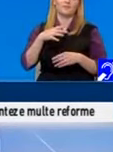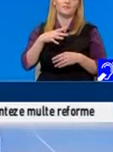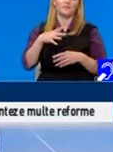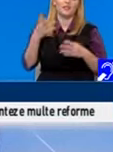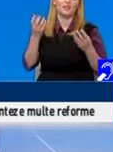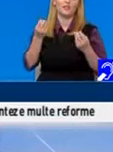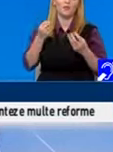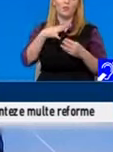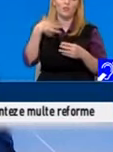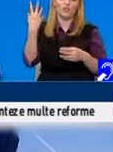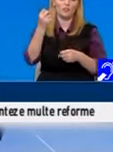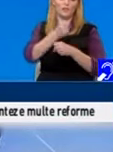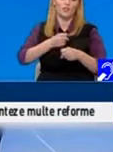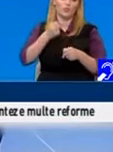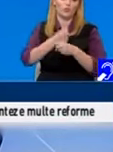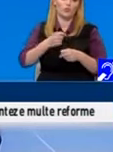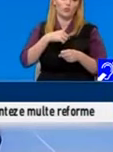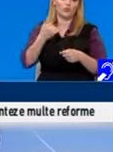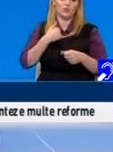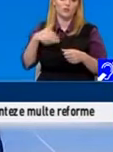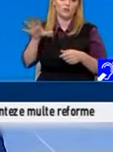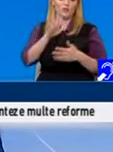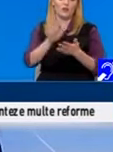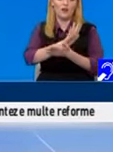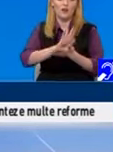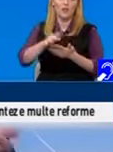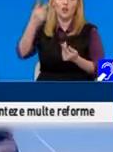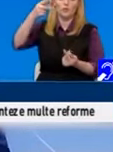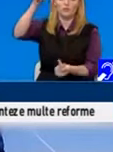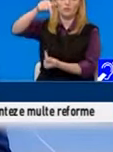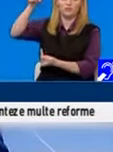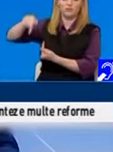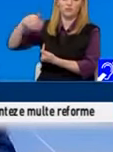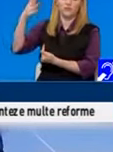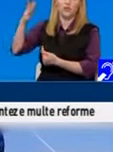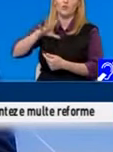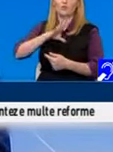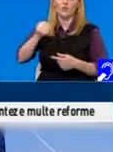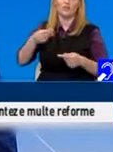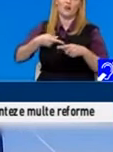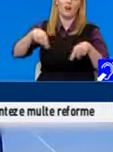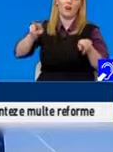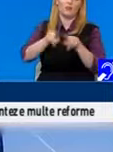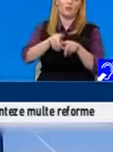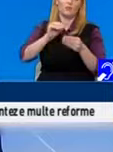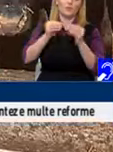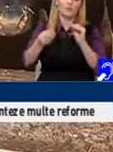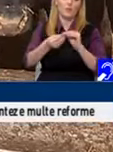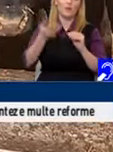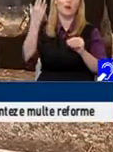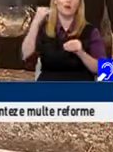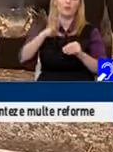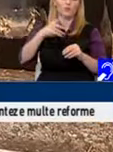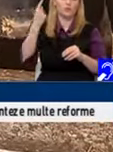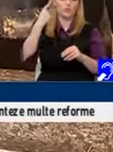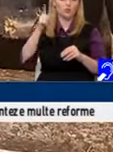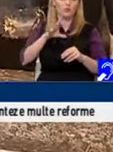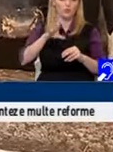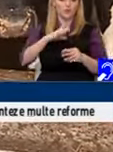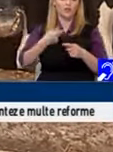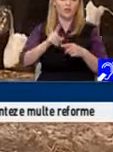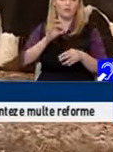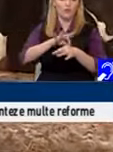infrastructură a calității cu acele instituții responsabile pentru ca să putem preveni astfel de focare. Calitatea scăzută a